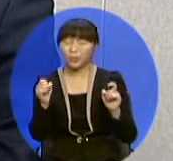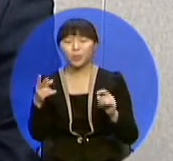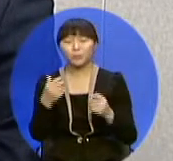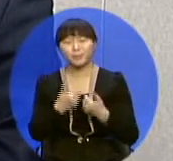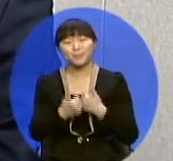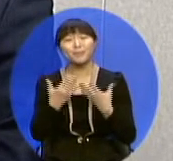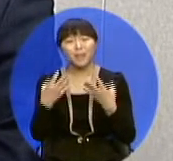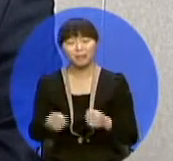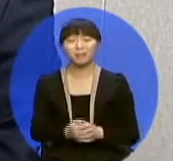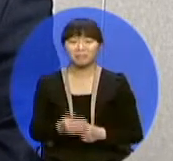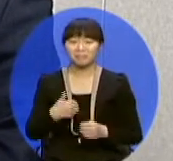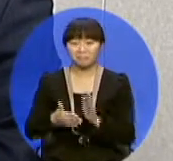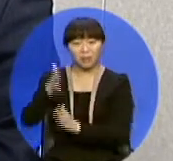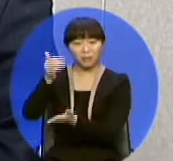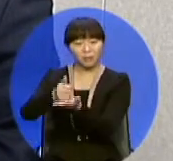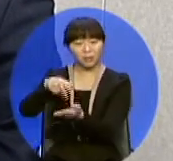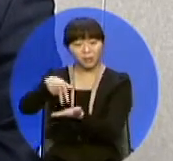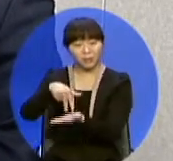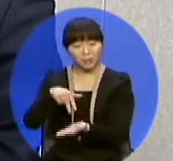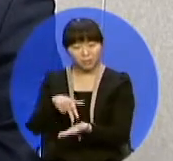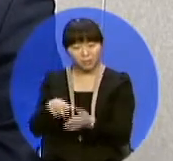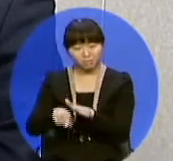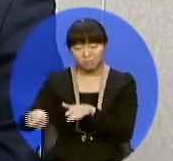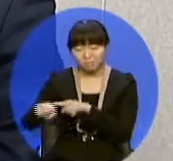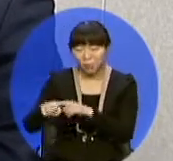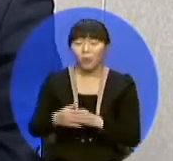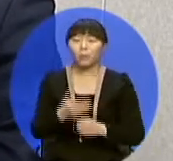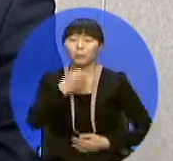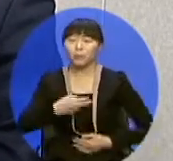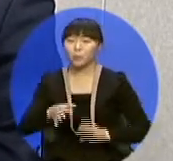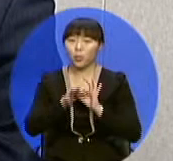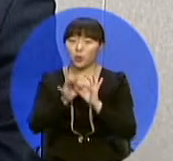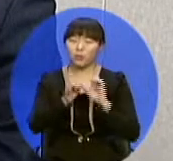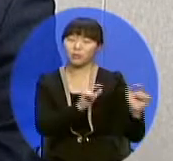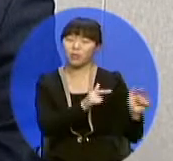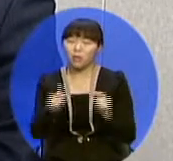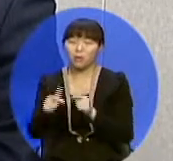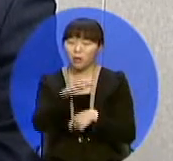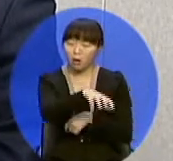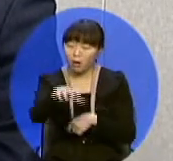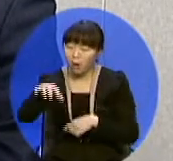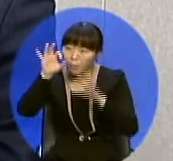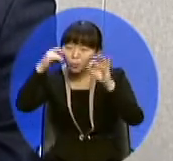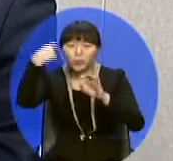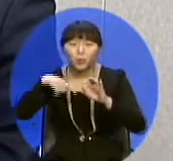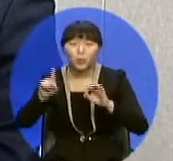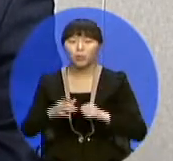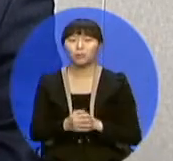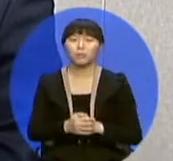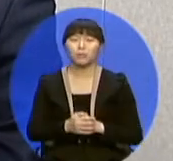않습니까? 제가 시장으로서 일선에서 복지와 관련된 여러 가지 현장들을 보면 느낀 것은